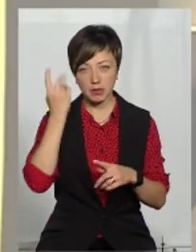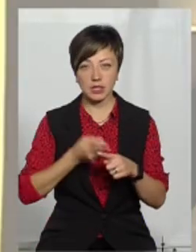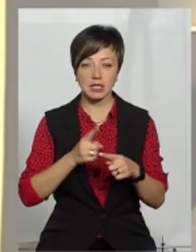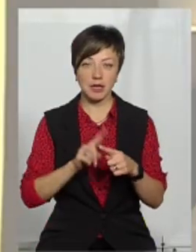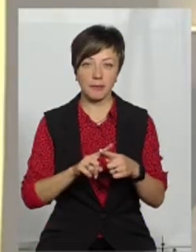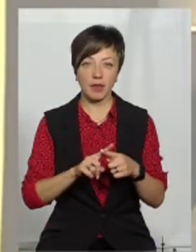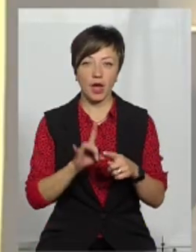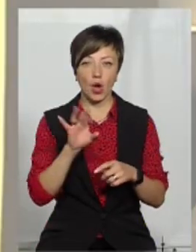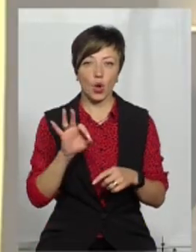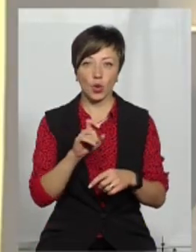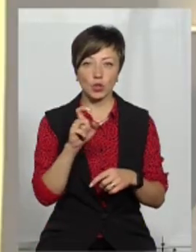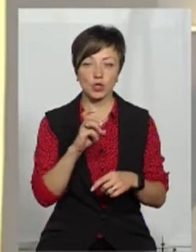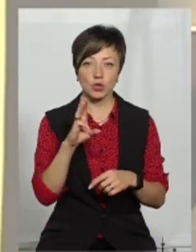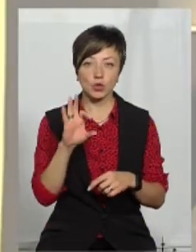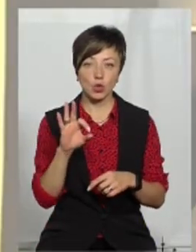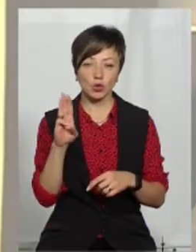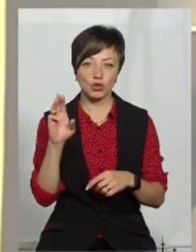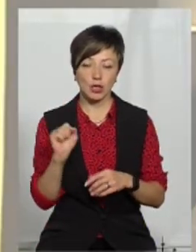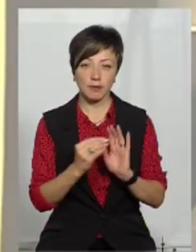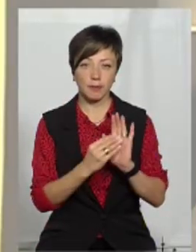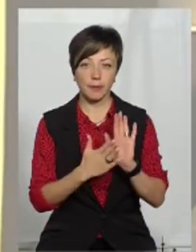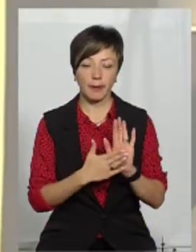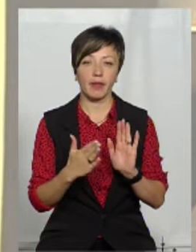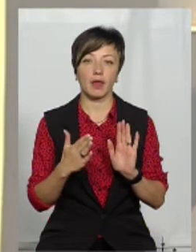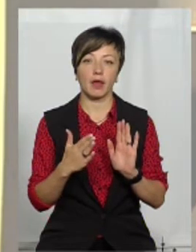це Росоша зареєструвала, це